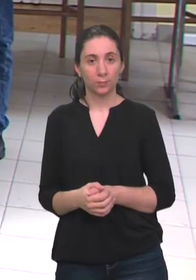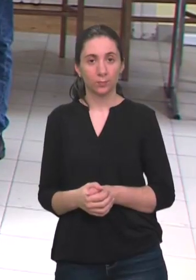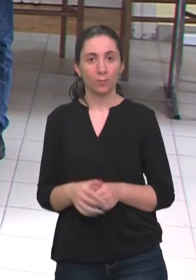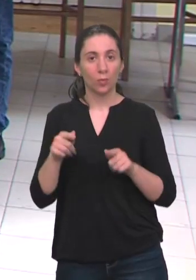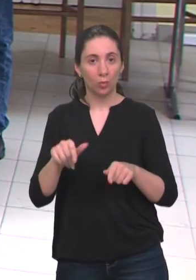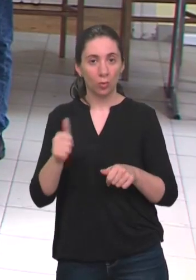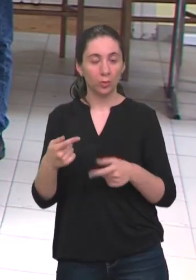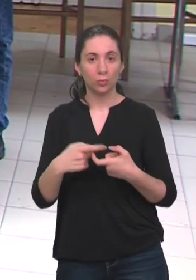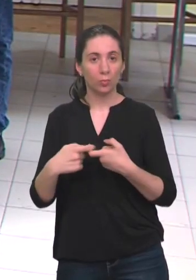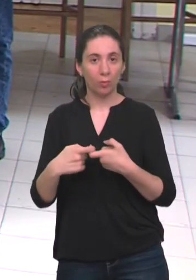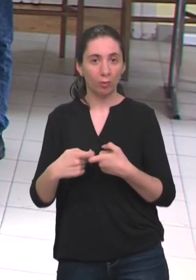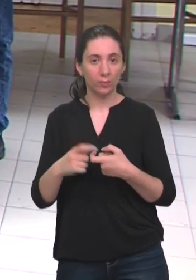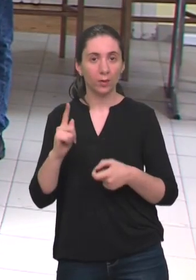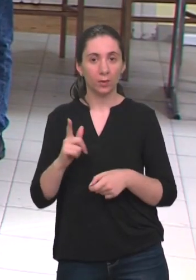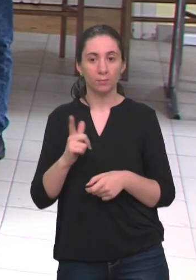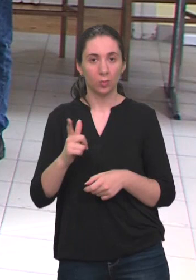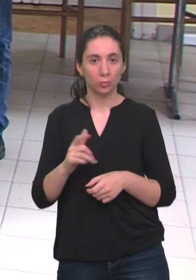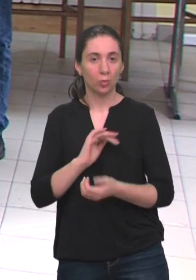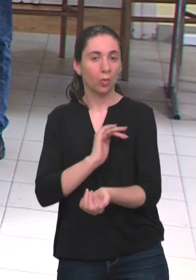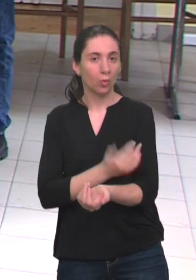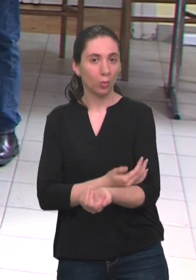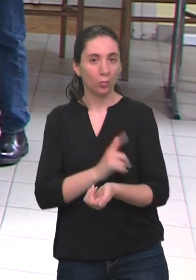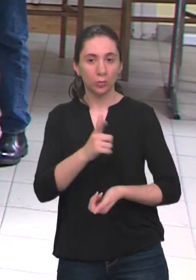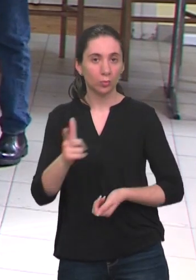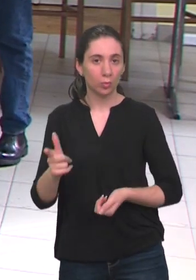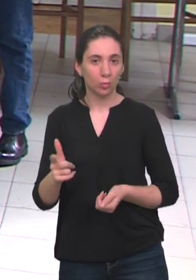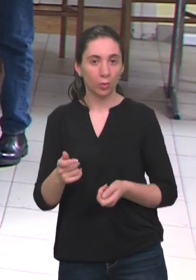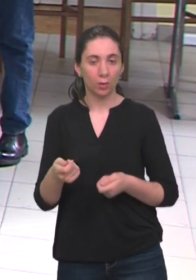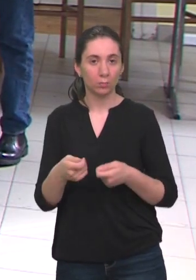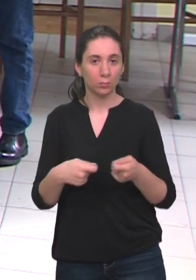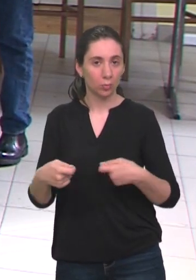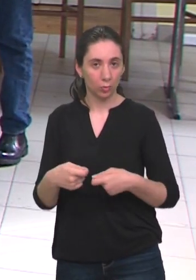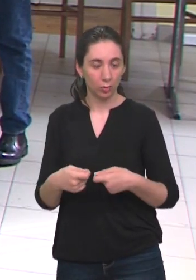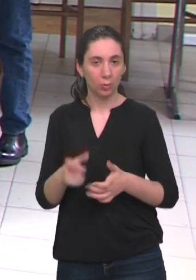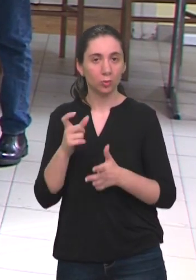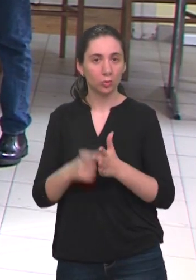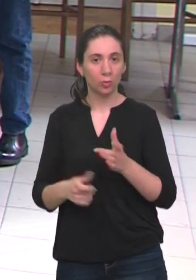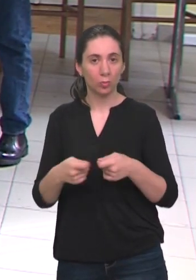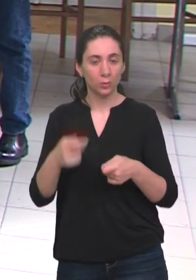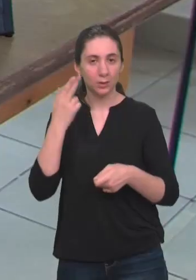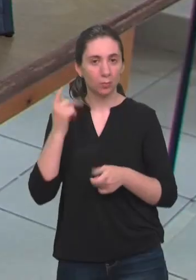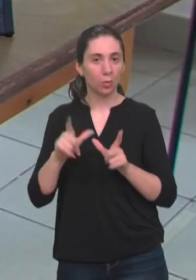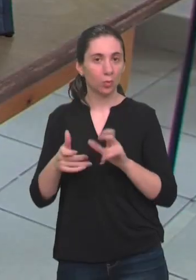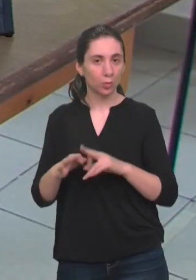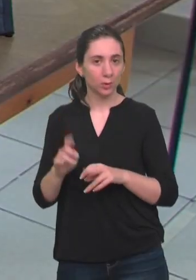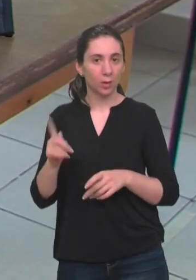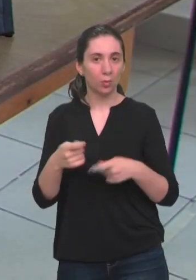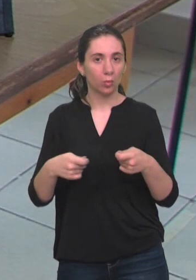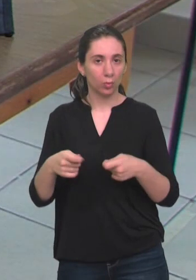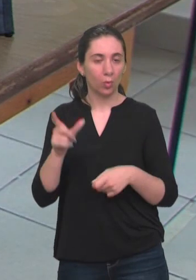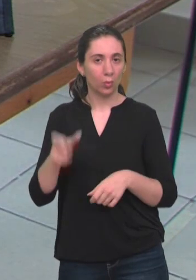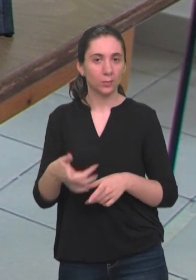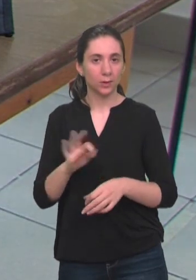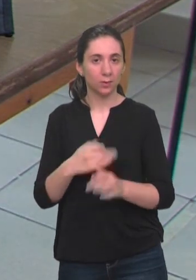Tu je i povezivanje i međusobno osnaživanje s drugim srodnim udrugama. Članovi Udruge slijepih Uska i Udruge osoba